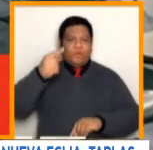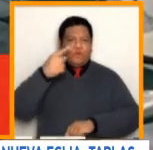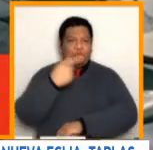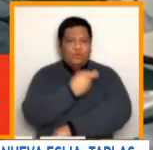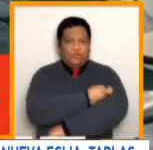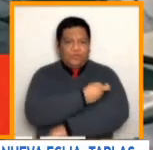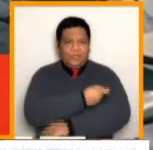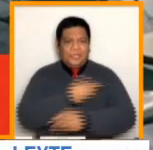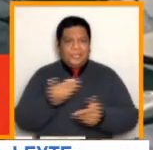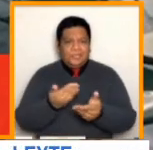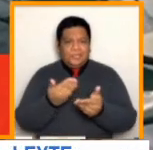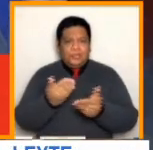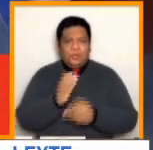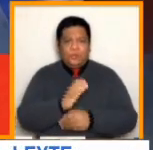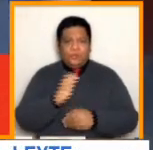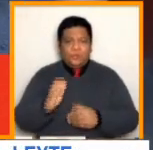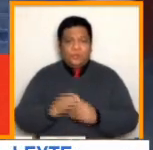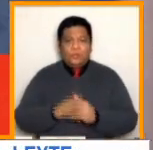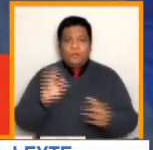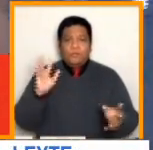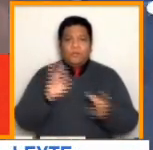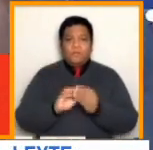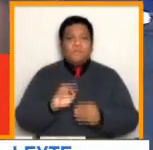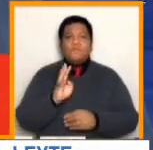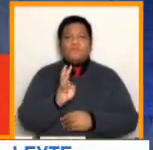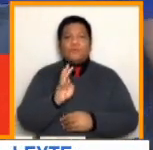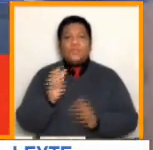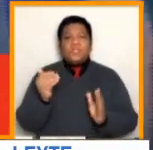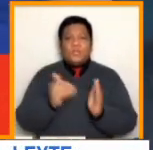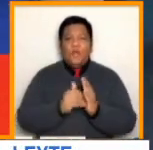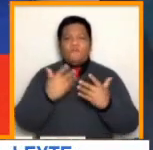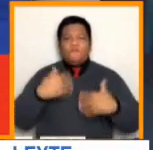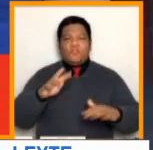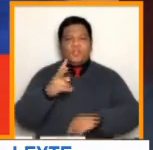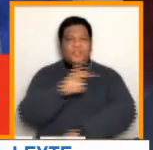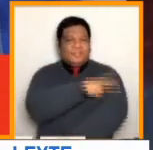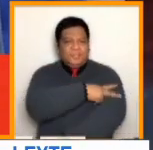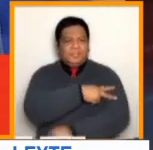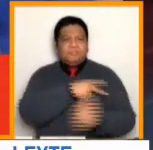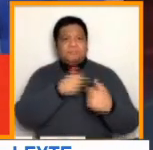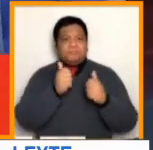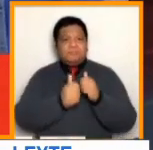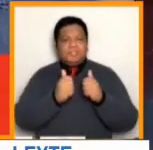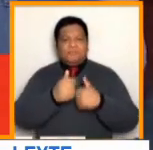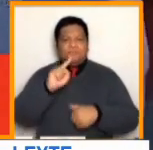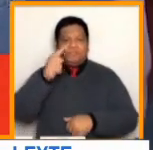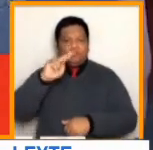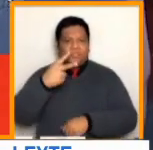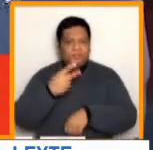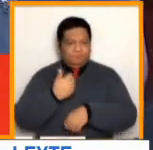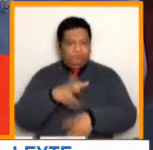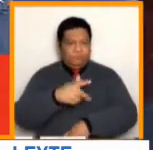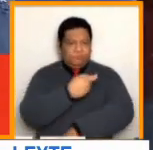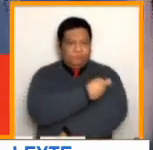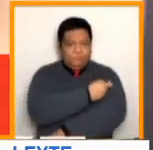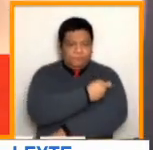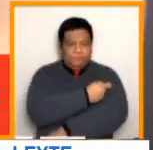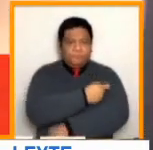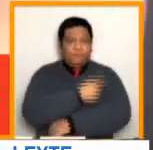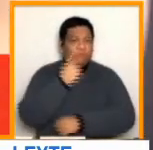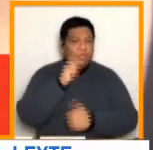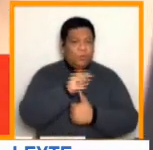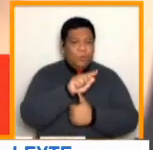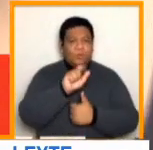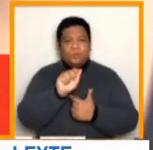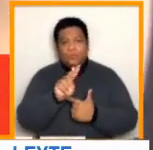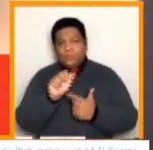Mahigit 40,000 naman na ang nakakumpleto na ng bakuna. Para yan sa A1 hanggang A3 priority groups. May isang pamilya